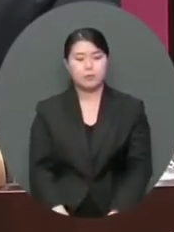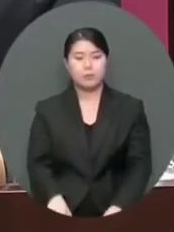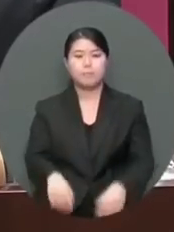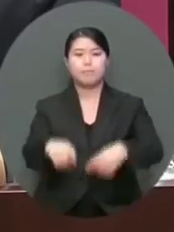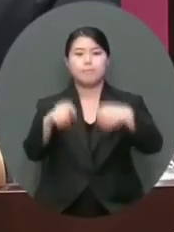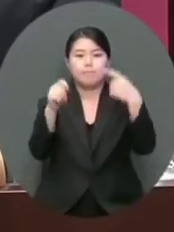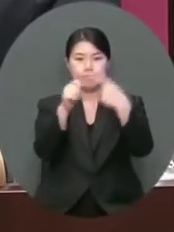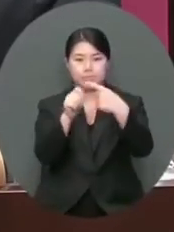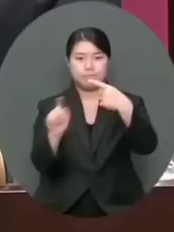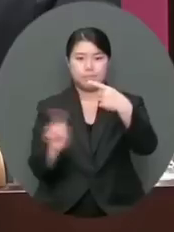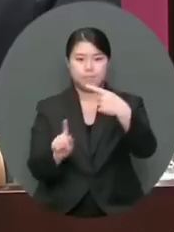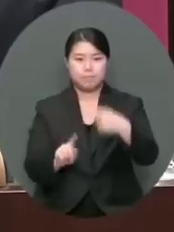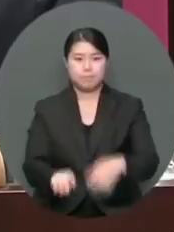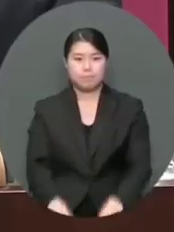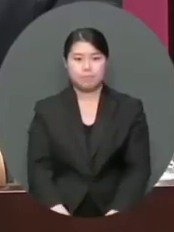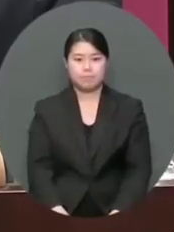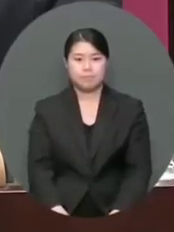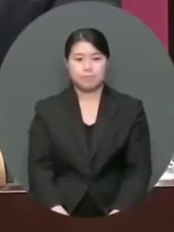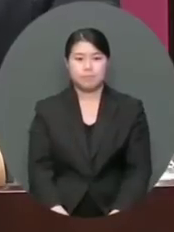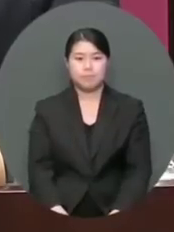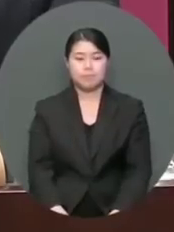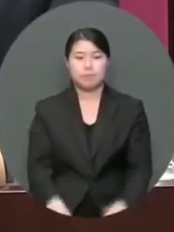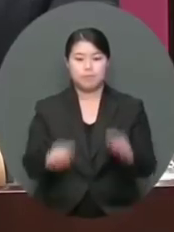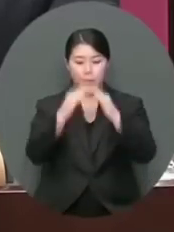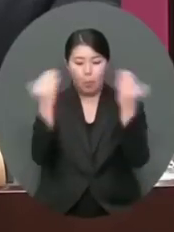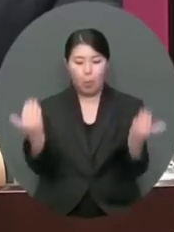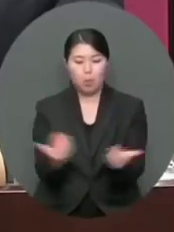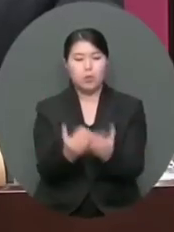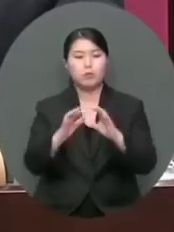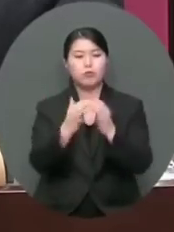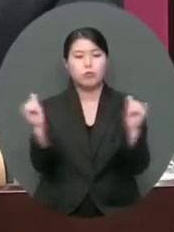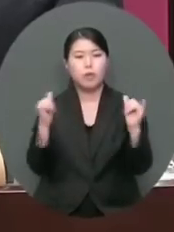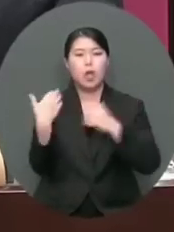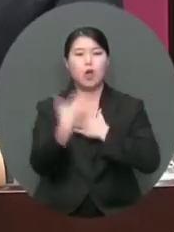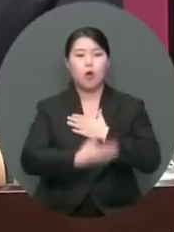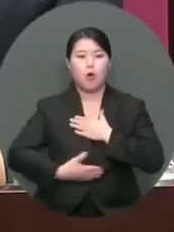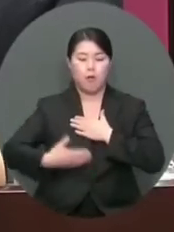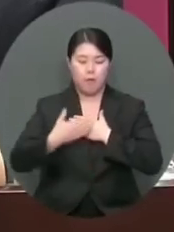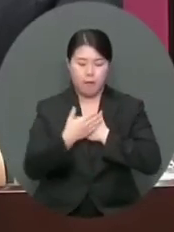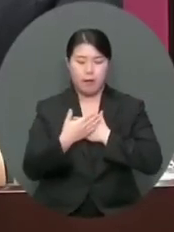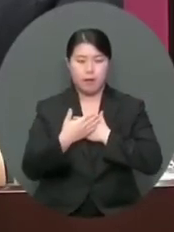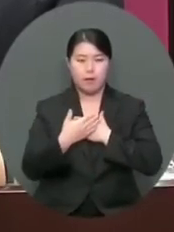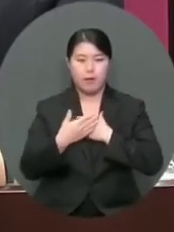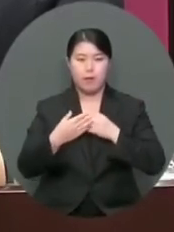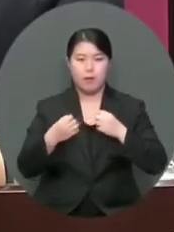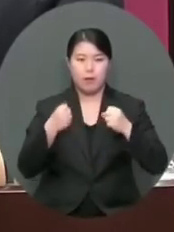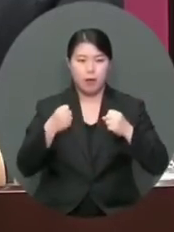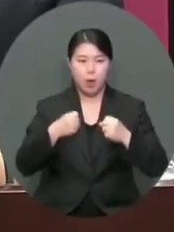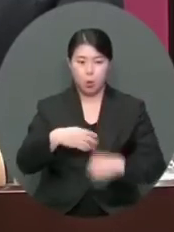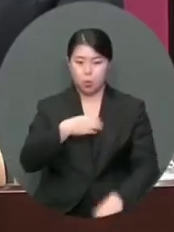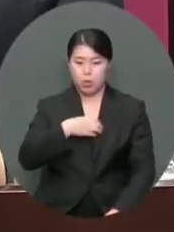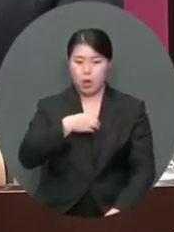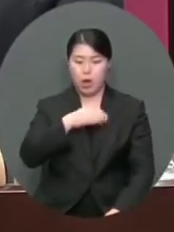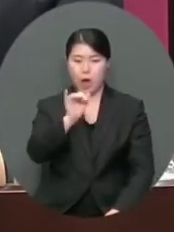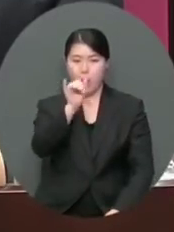첫째는요. 첫째는 모든 국민 건강에 문제를 끼치는 거는